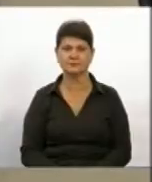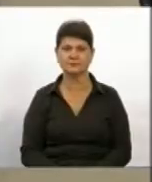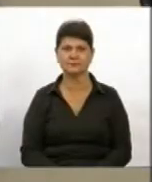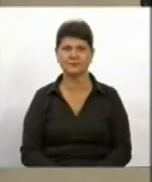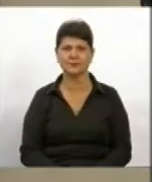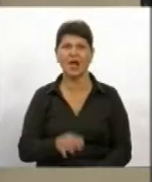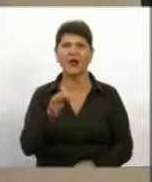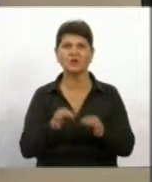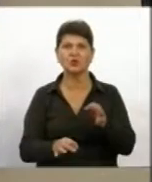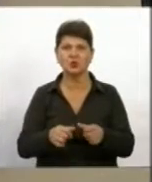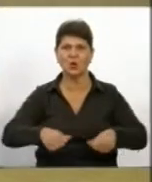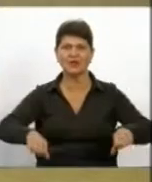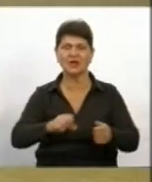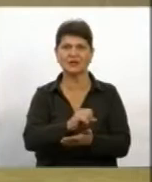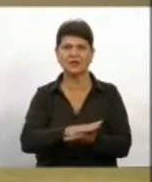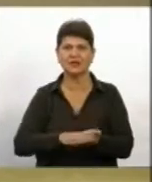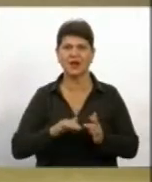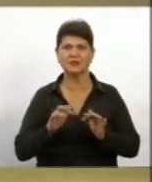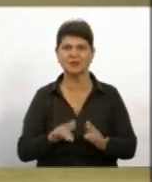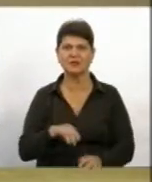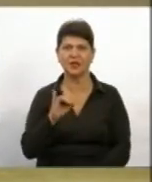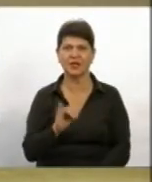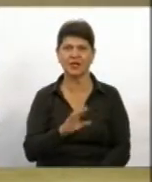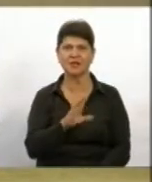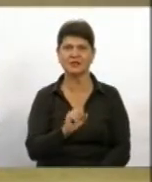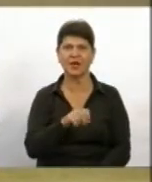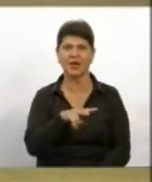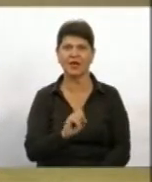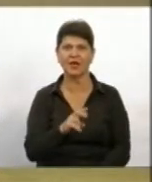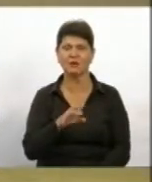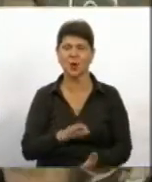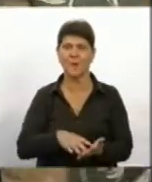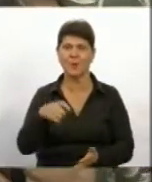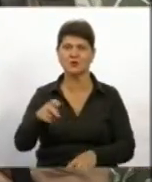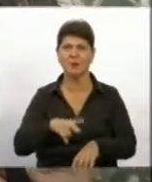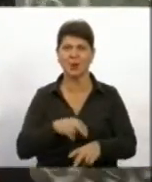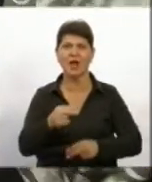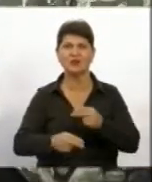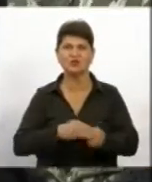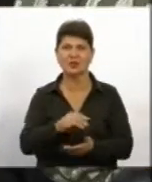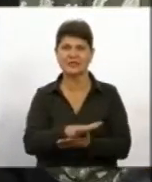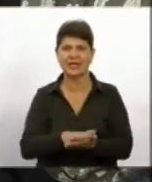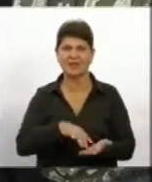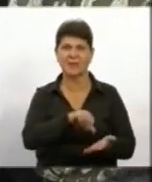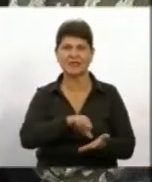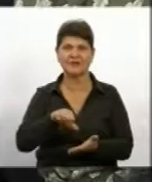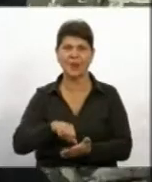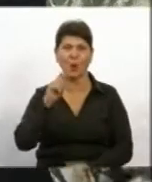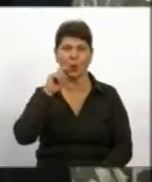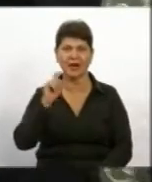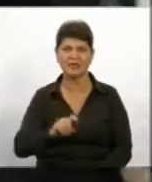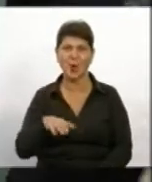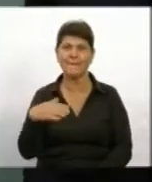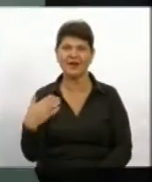У судовій залі триває засідання у справі Ігоря Салецького. Позов подала поліція через заяву від представників Української православної